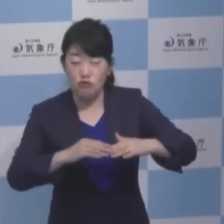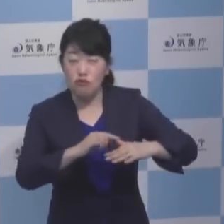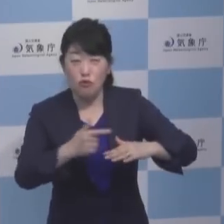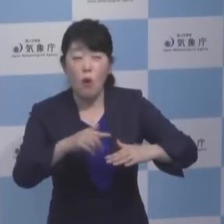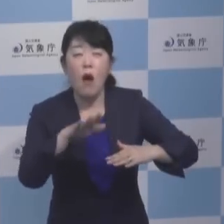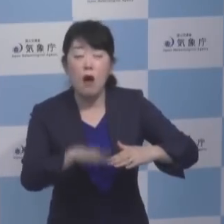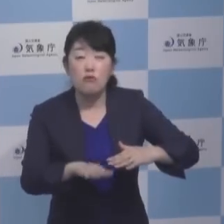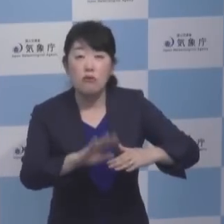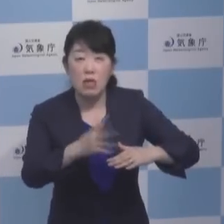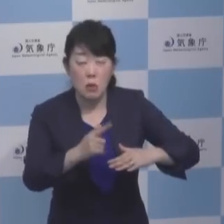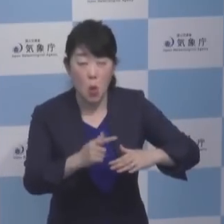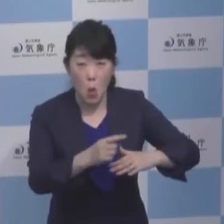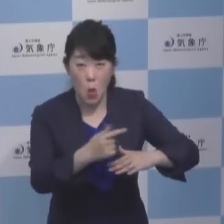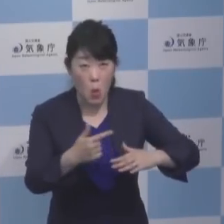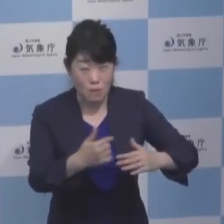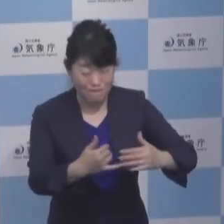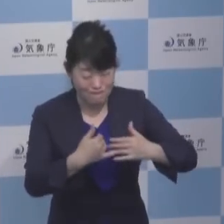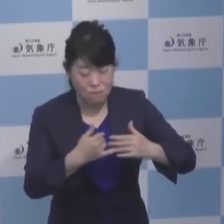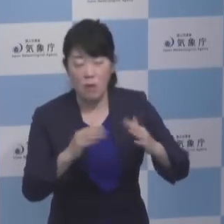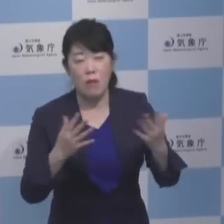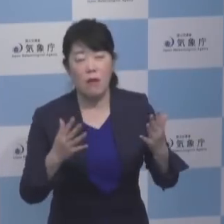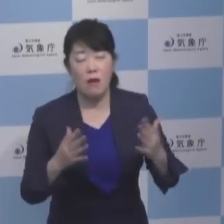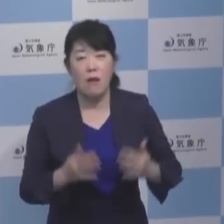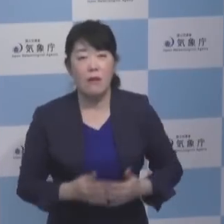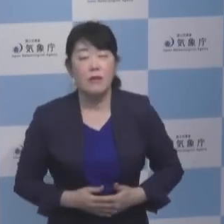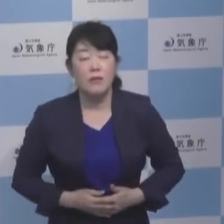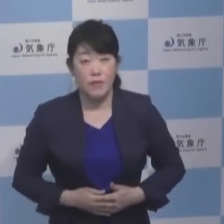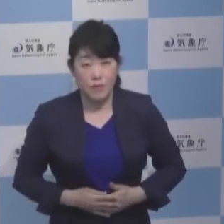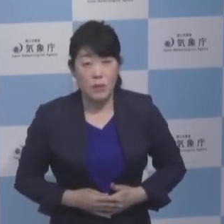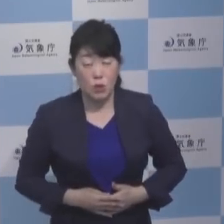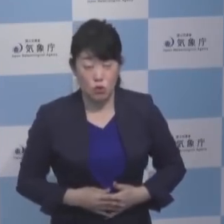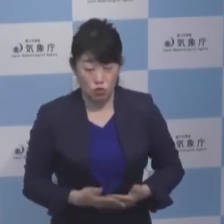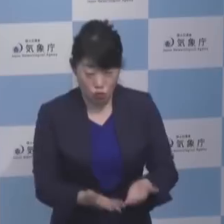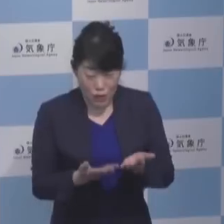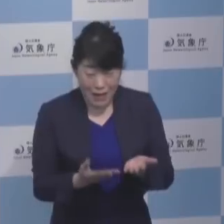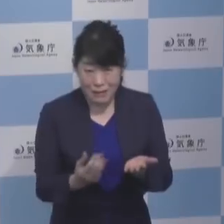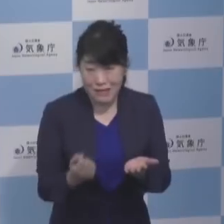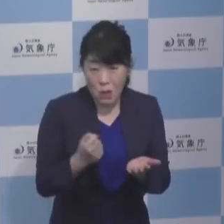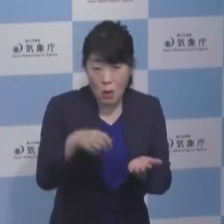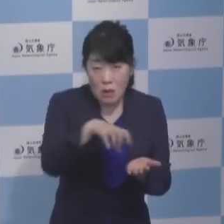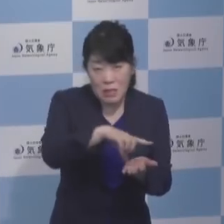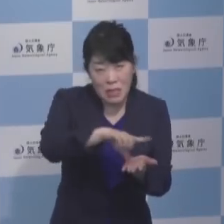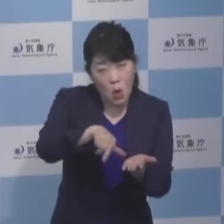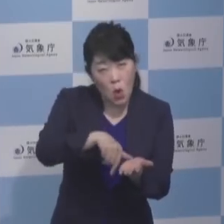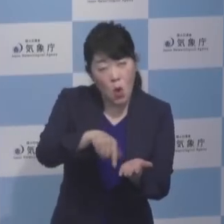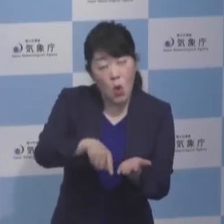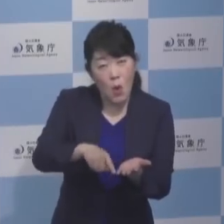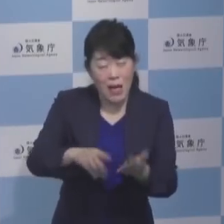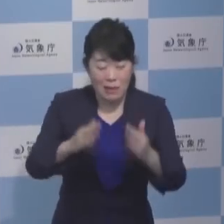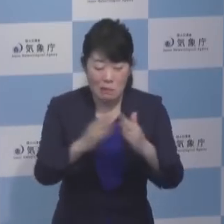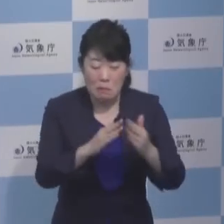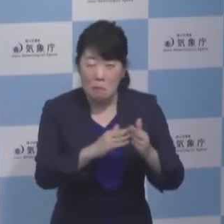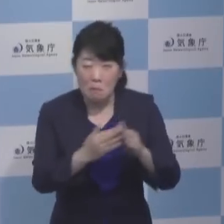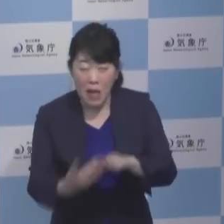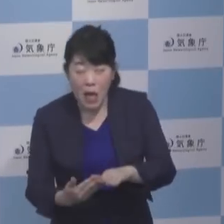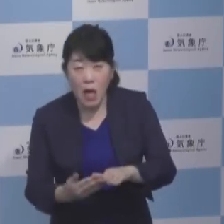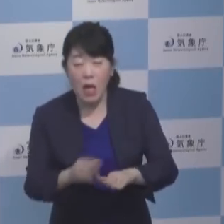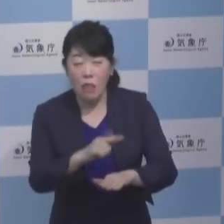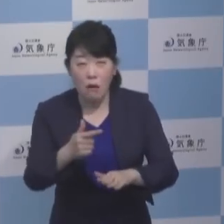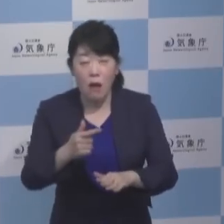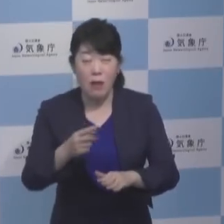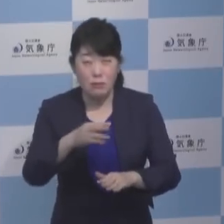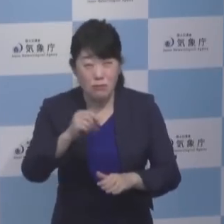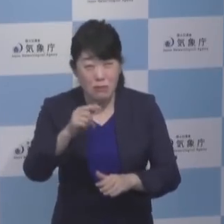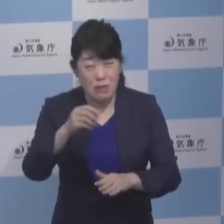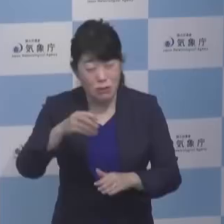心配はありません。揺れの強かった地域では、家屋の倒壊や土砂災害など